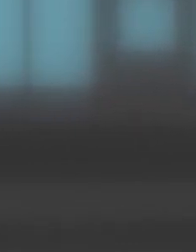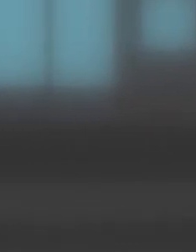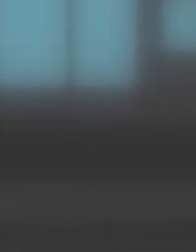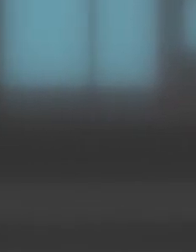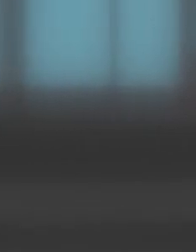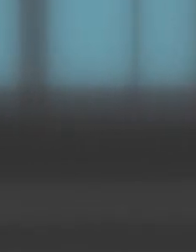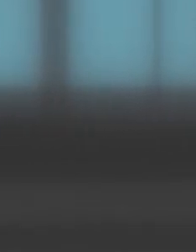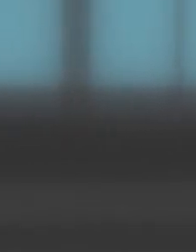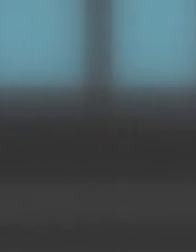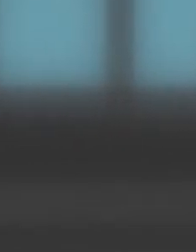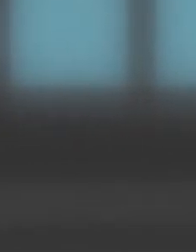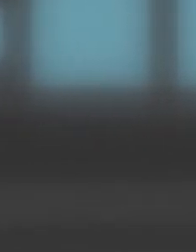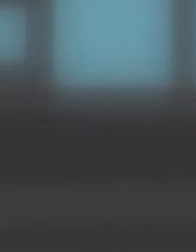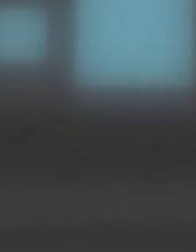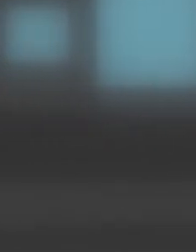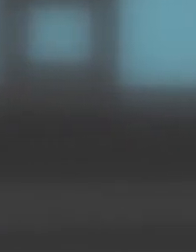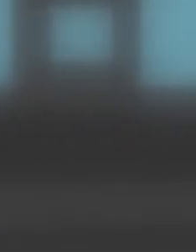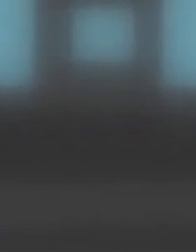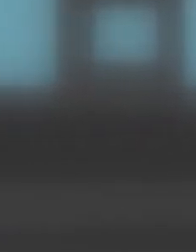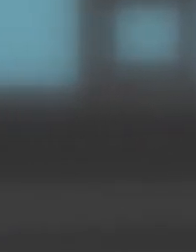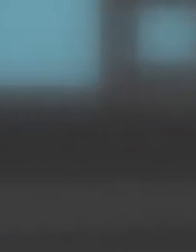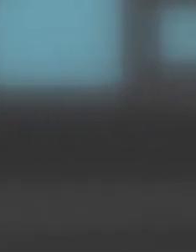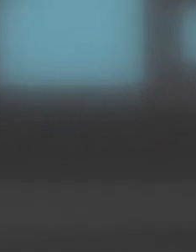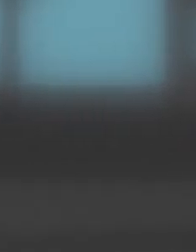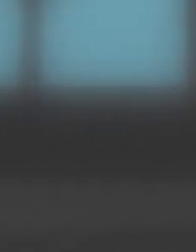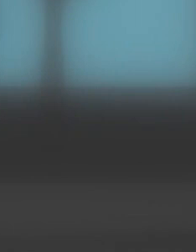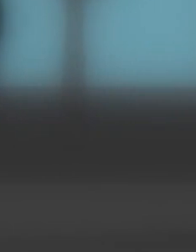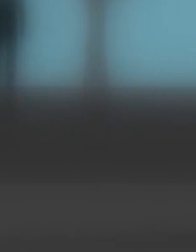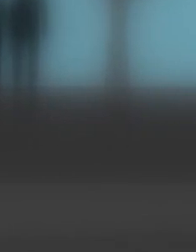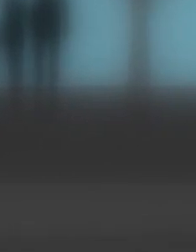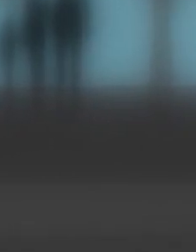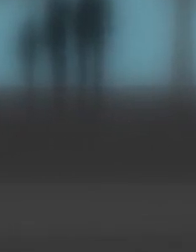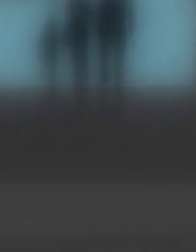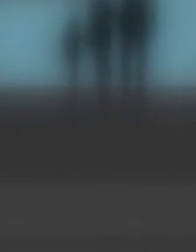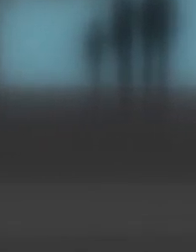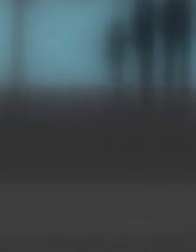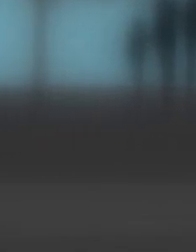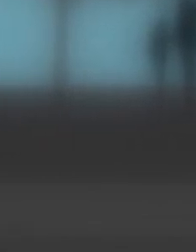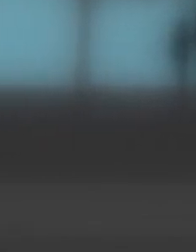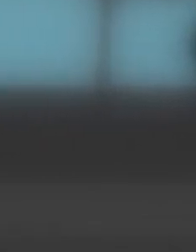goal today. I can do what I want, I can be what